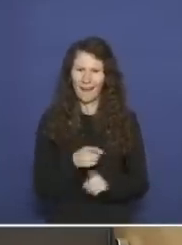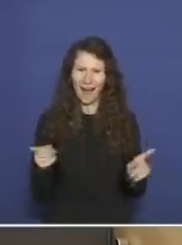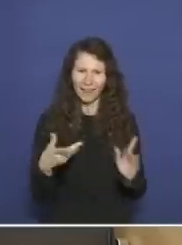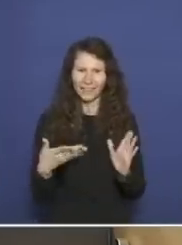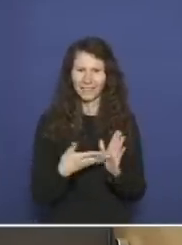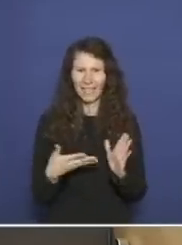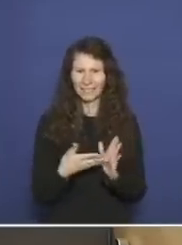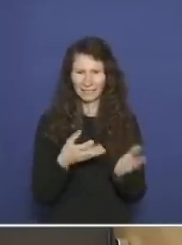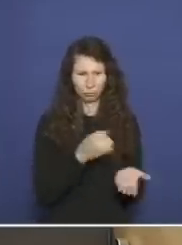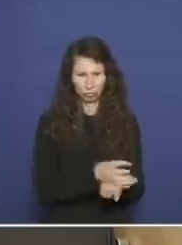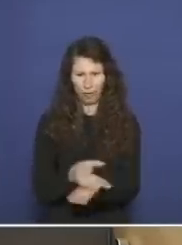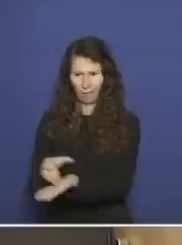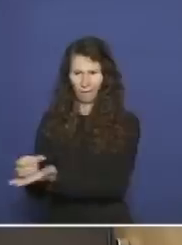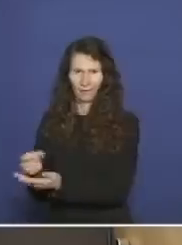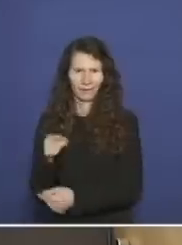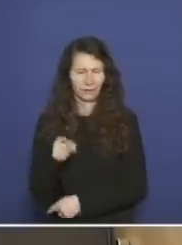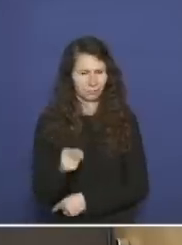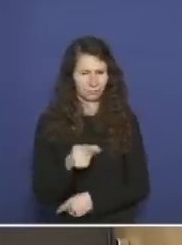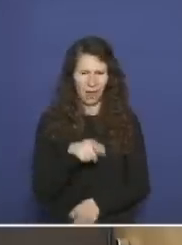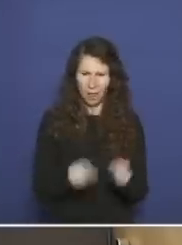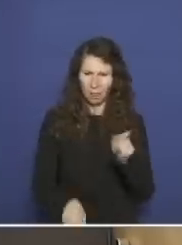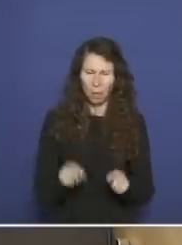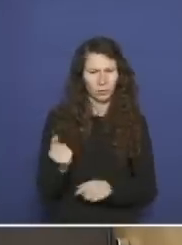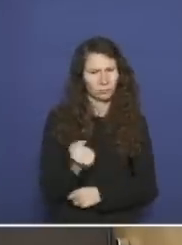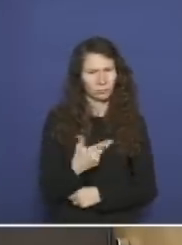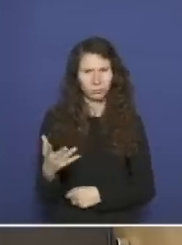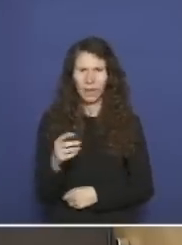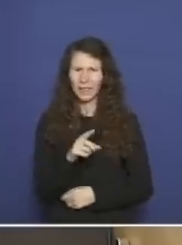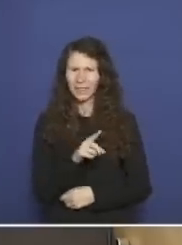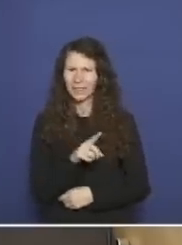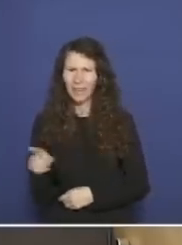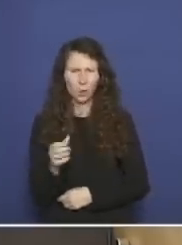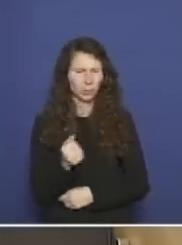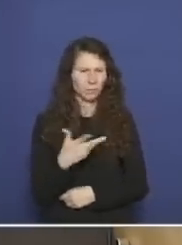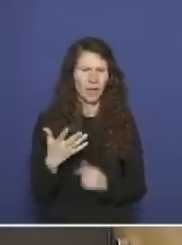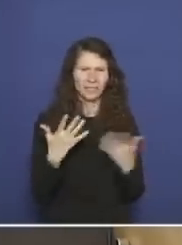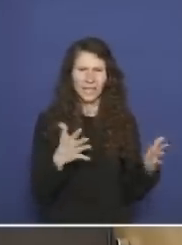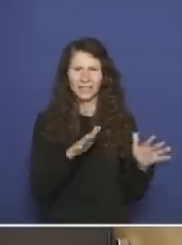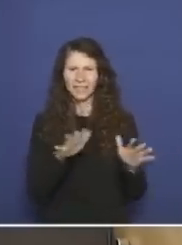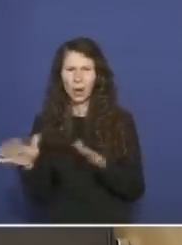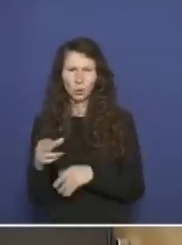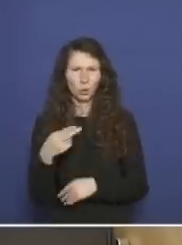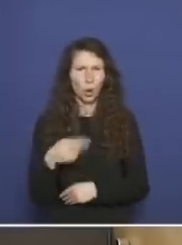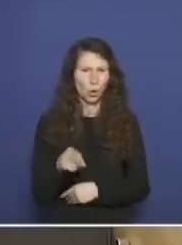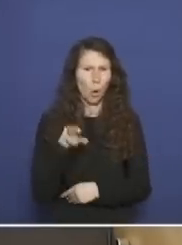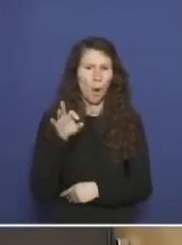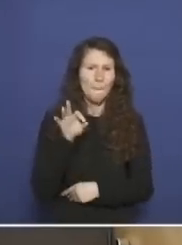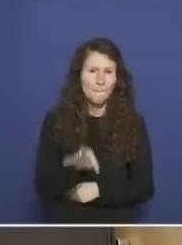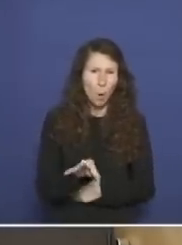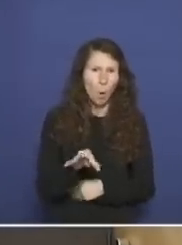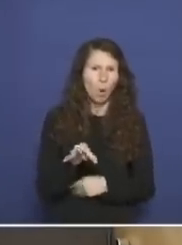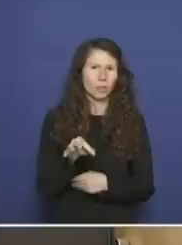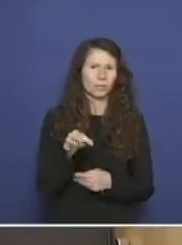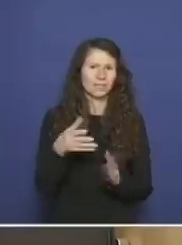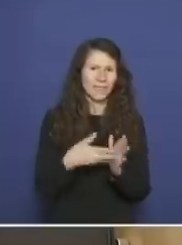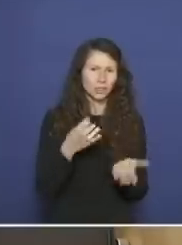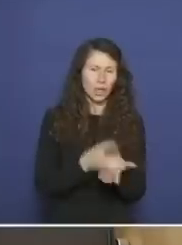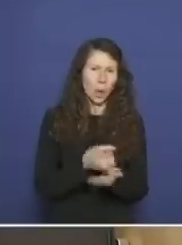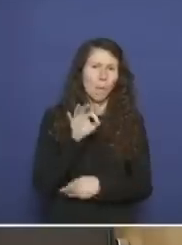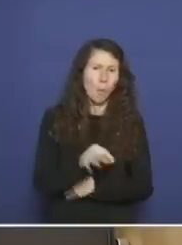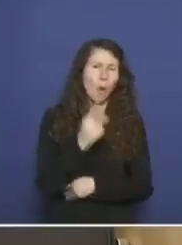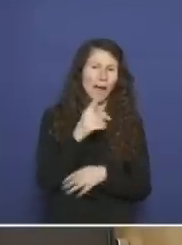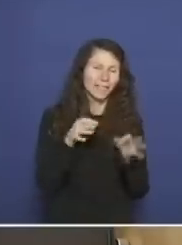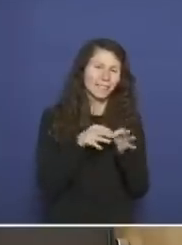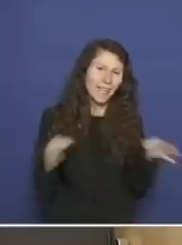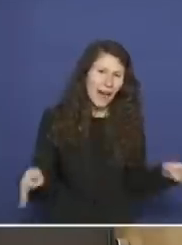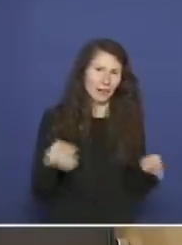einfach Leute Tausende, mehrere 10.000 Euro pro Tester schon pro Tag abrechnen können. Also in